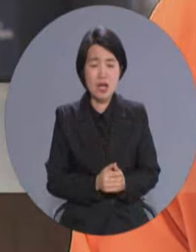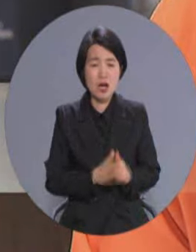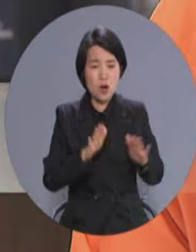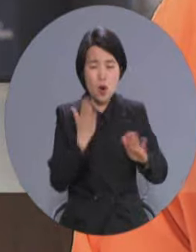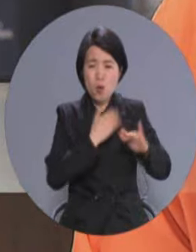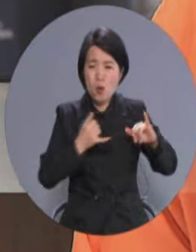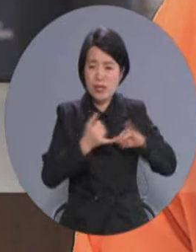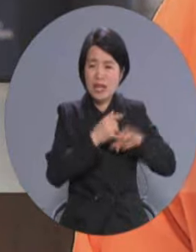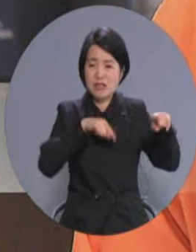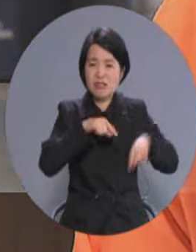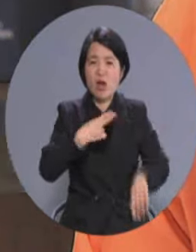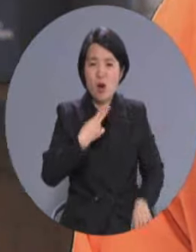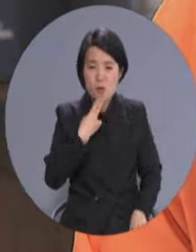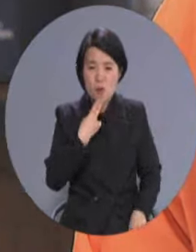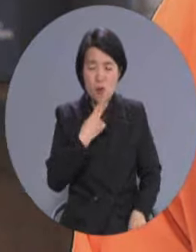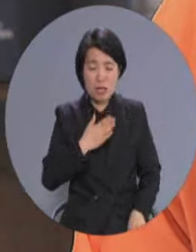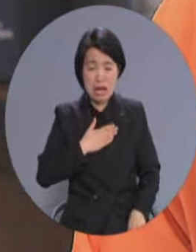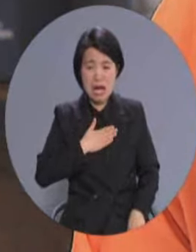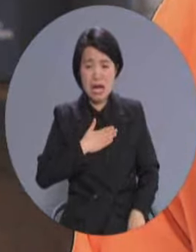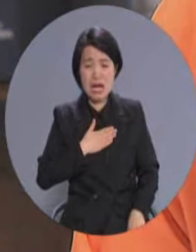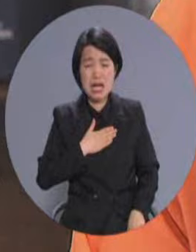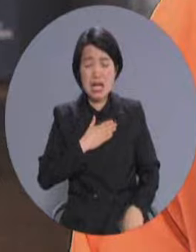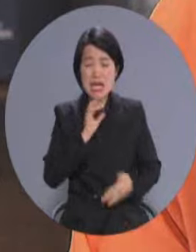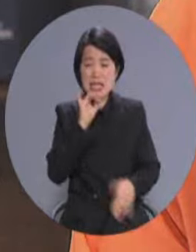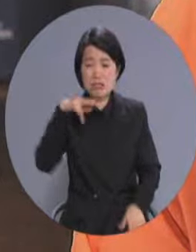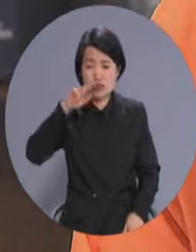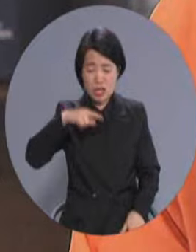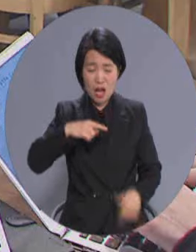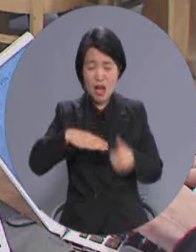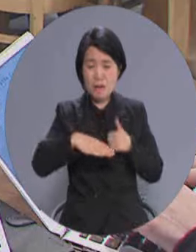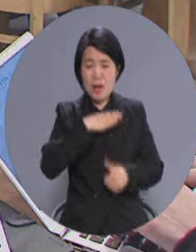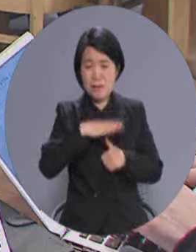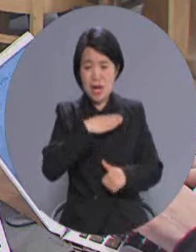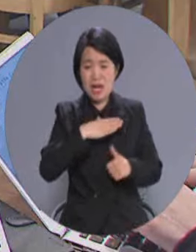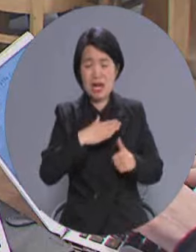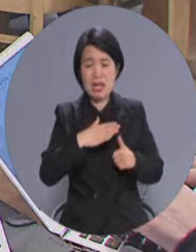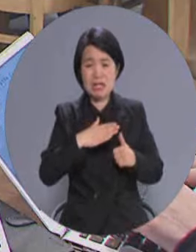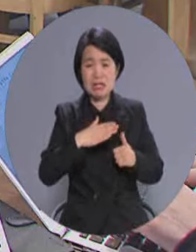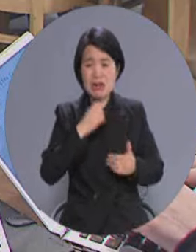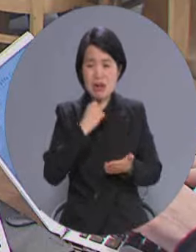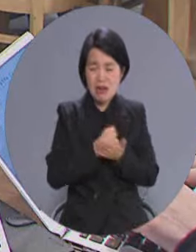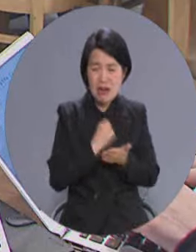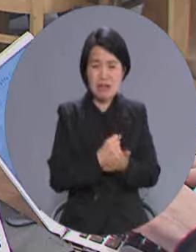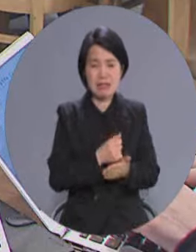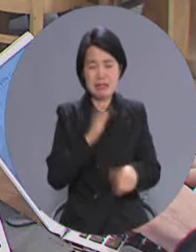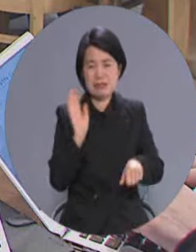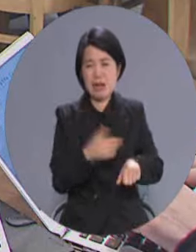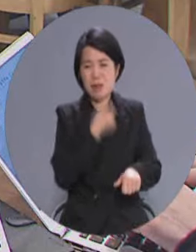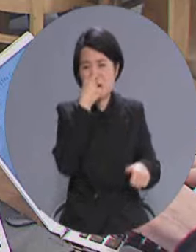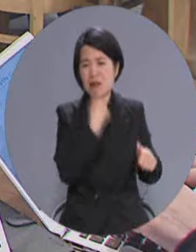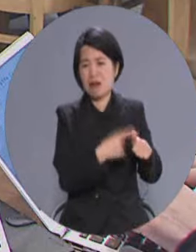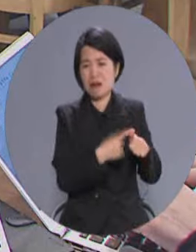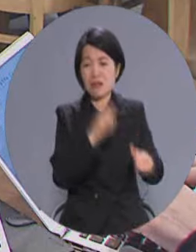공약과 정책 대신 이준석 이야기밖에 하지 않는다며 윤관과 다를 바 없다고 비판했습니다